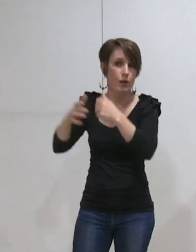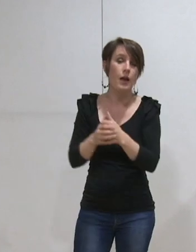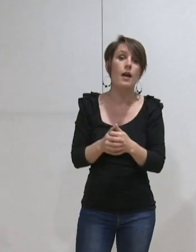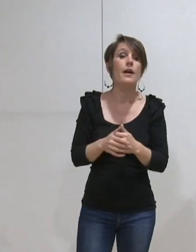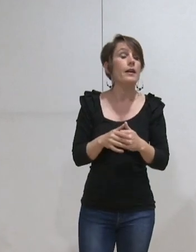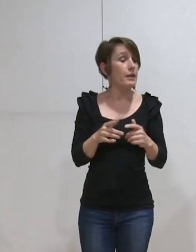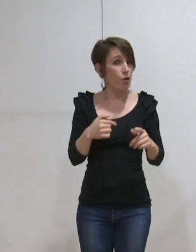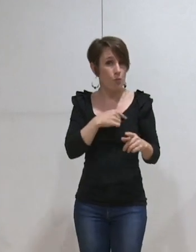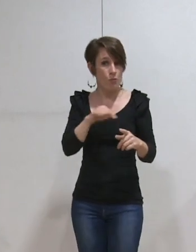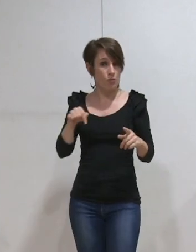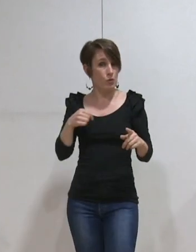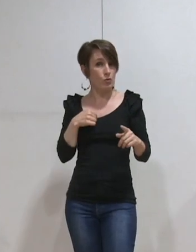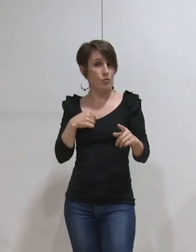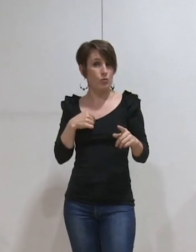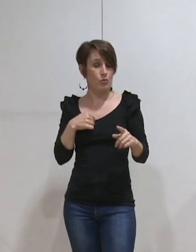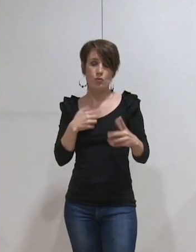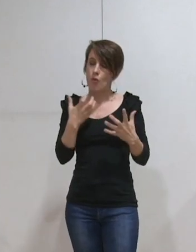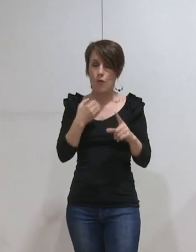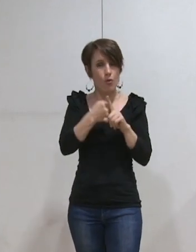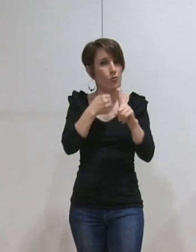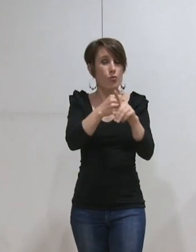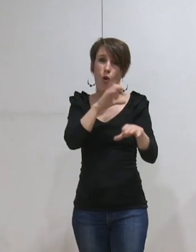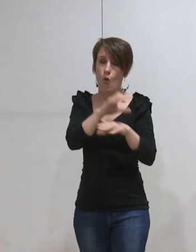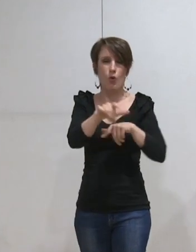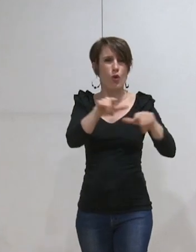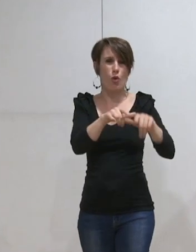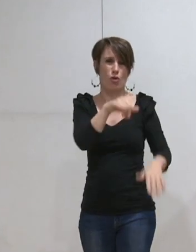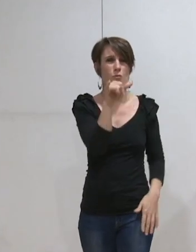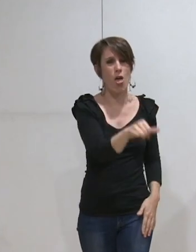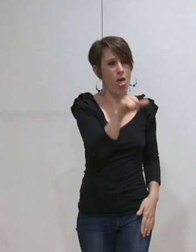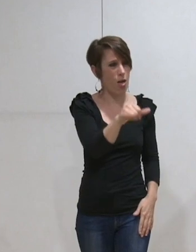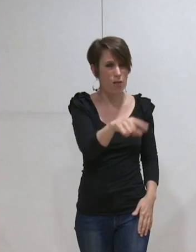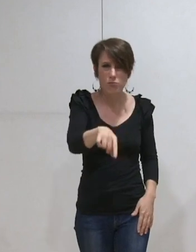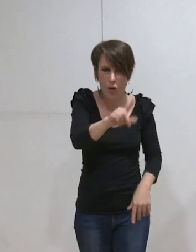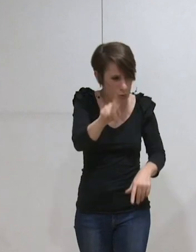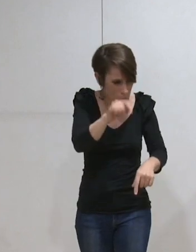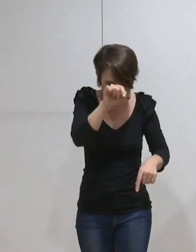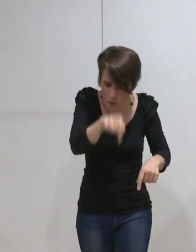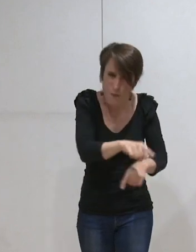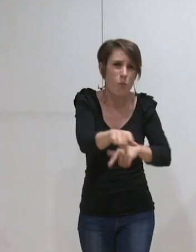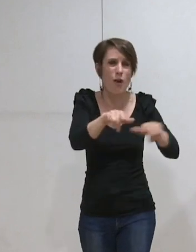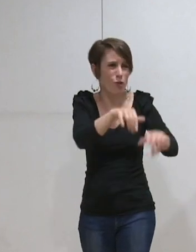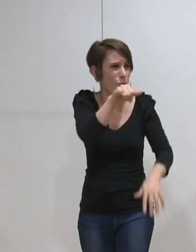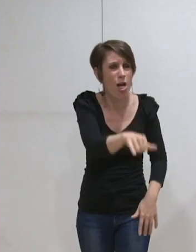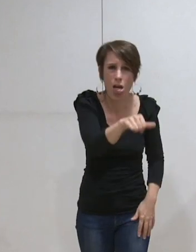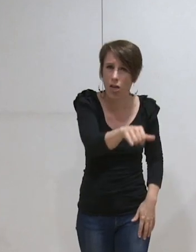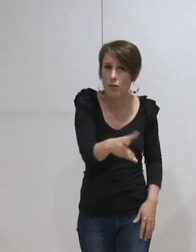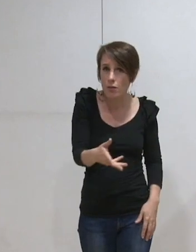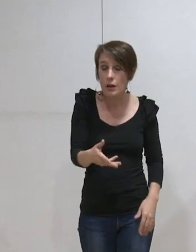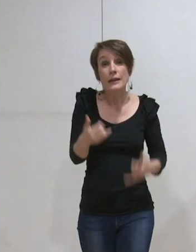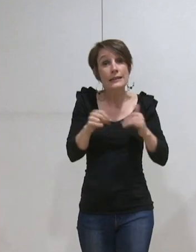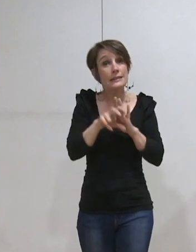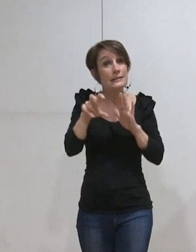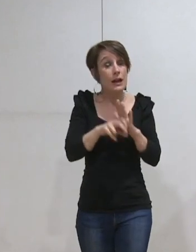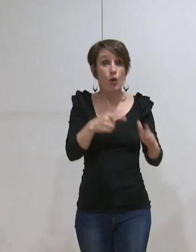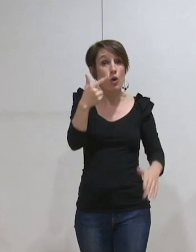non décent tout locataire a droit à un logement décent je rappelle qu'à Grenoble 2 tiers des Grenoblois remplissent les critèr